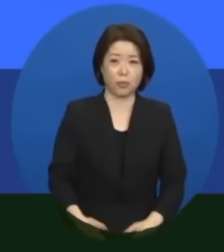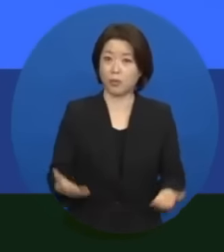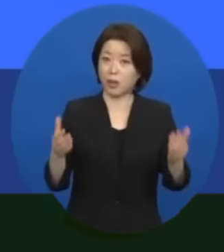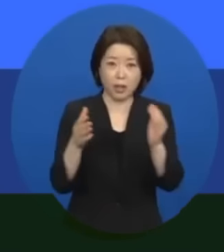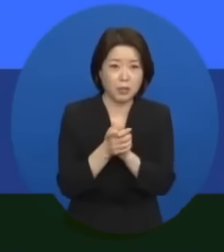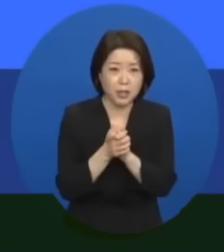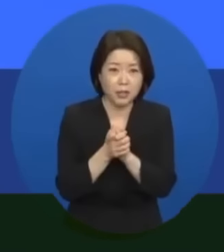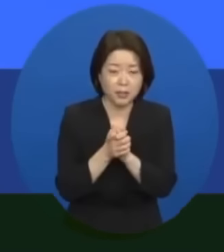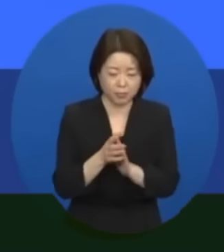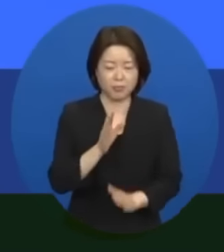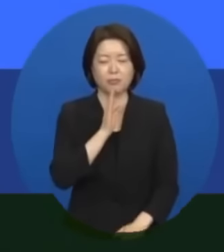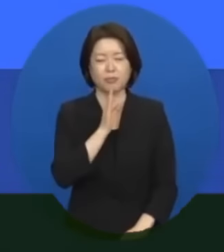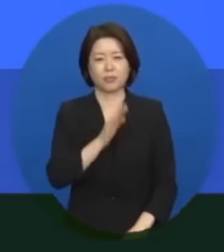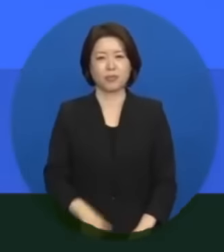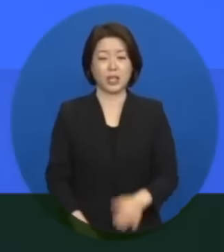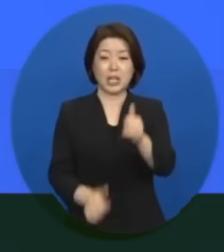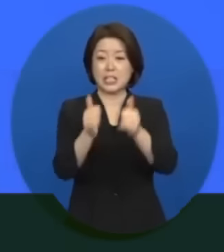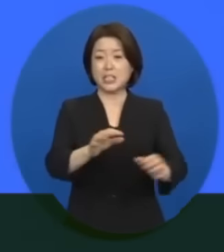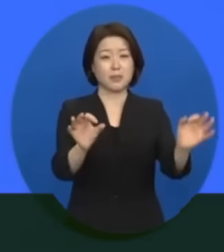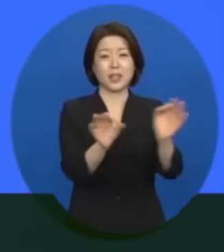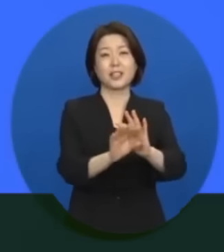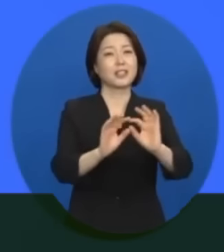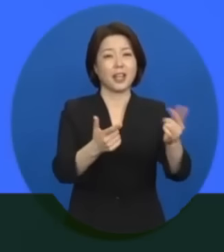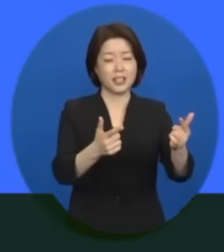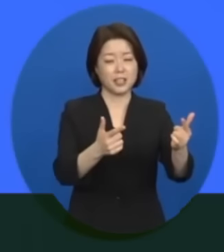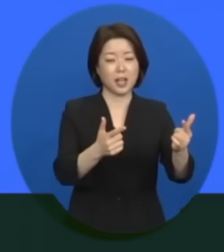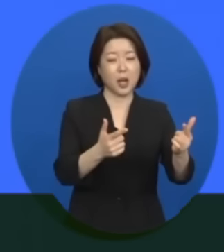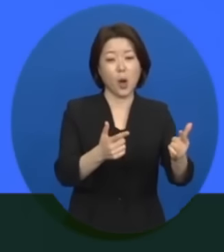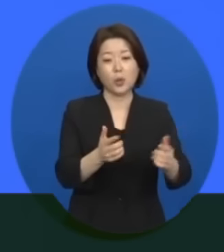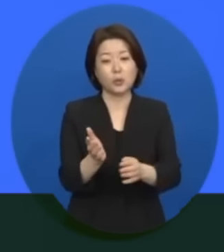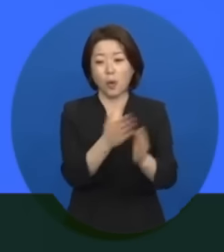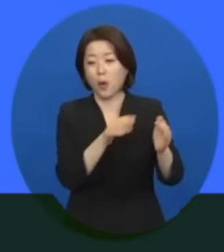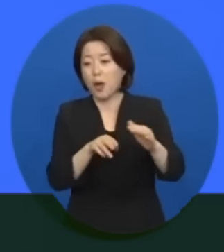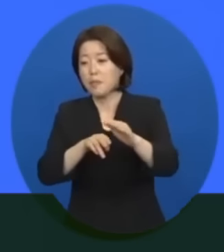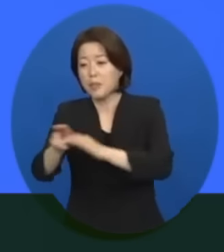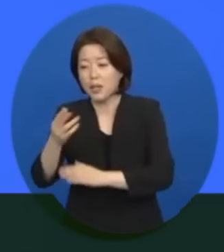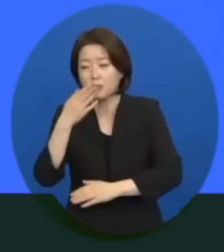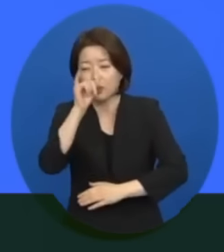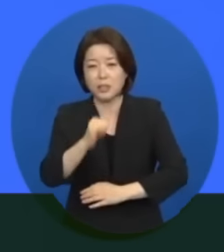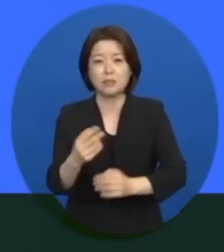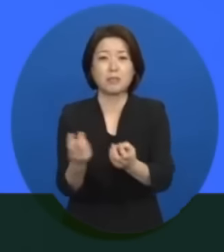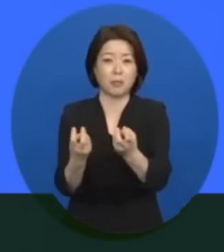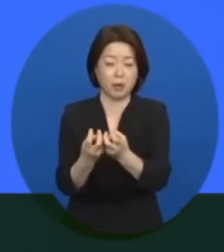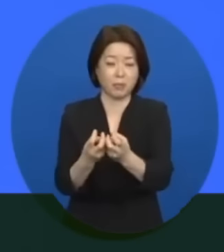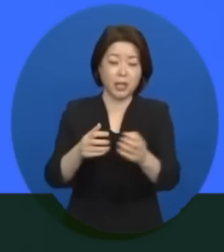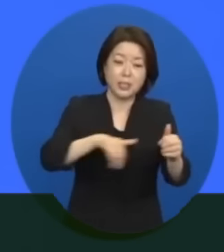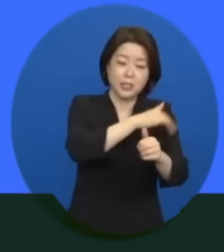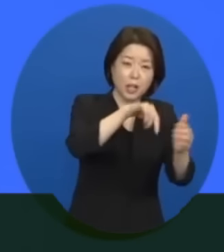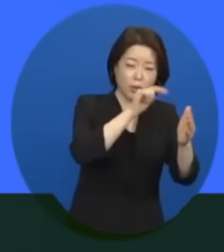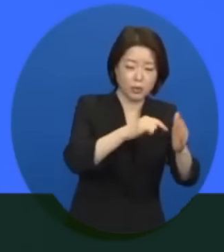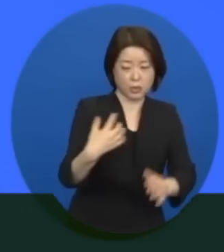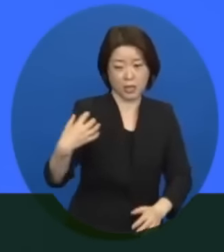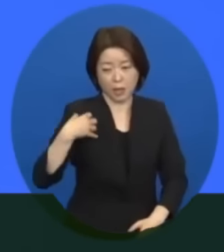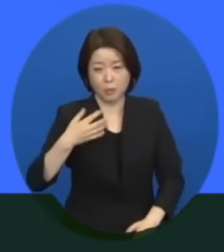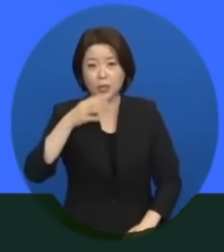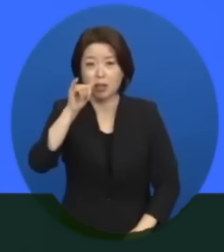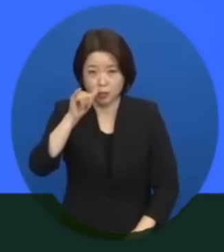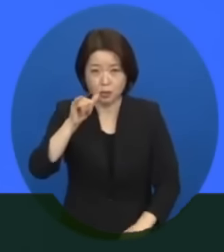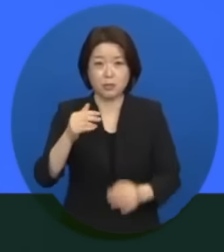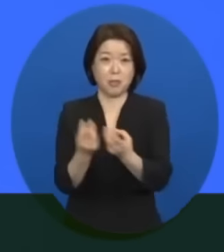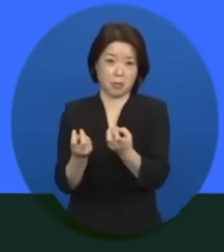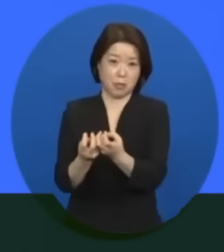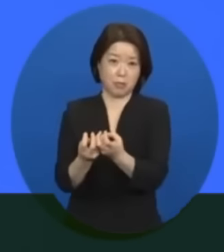아멘 시험을 아예 없애는 것이 아니라 피할 수 있도록 그 상황 속에서 또한 그것을 감당할 수